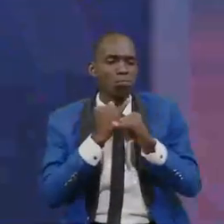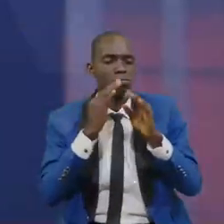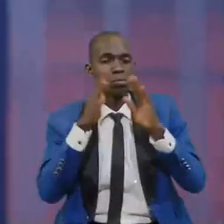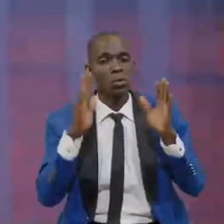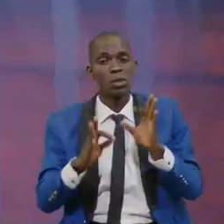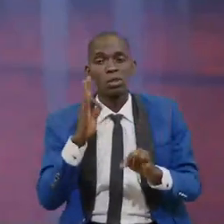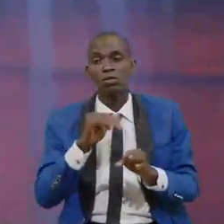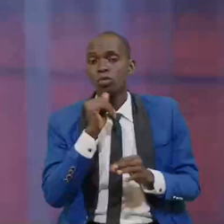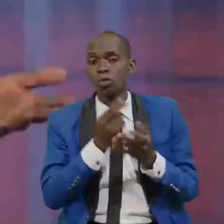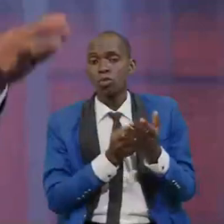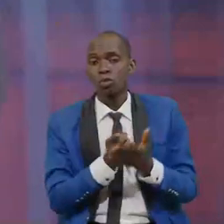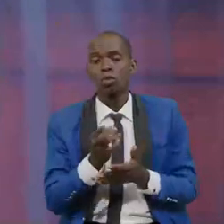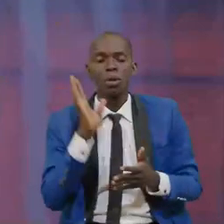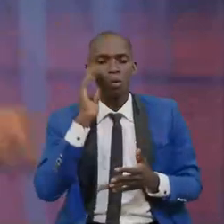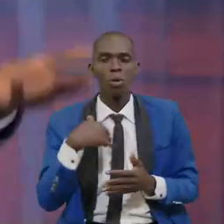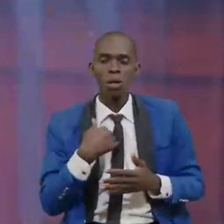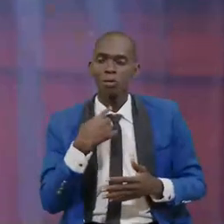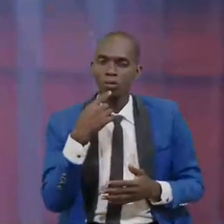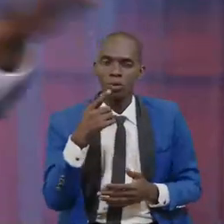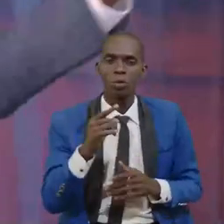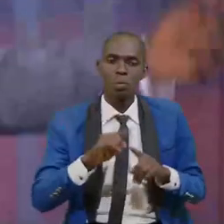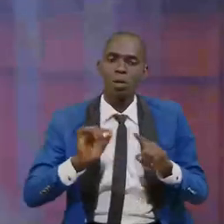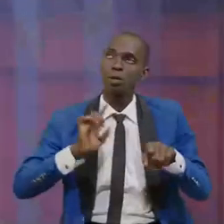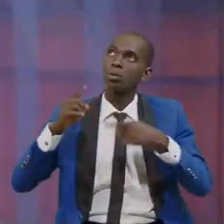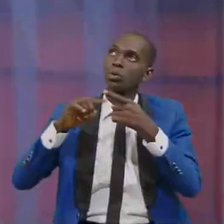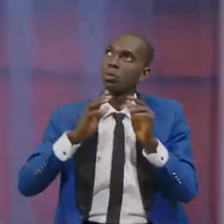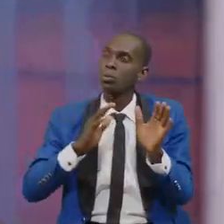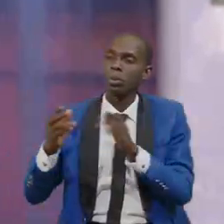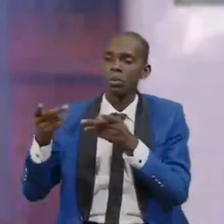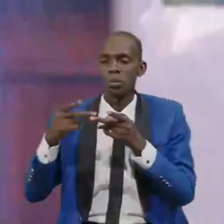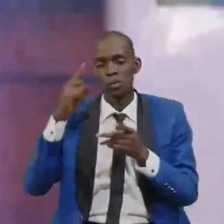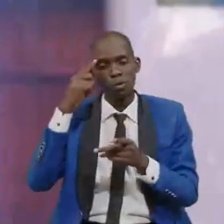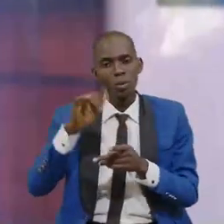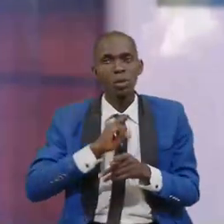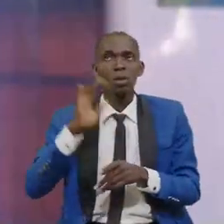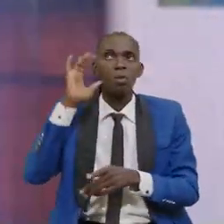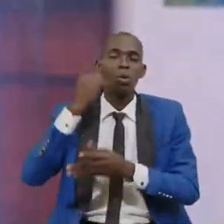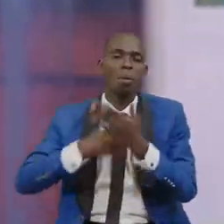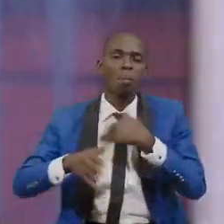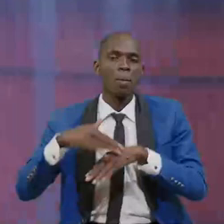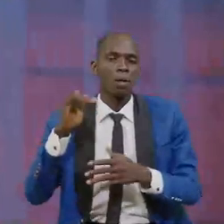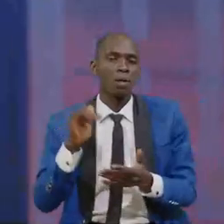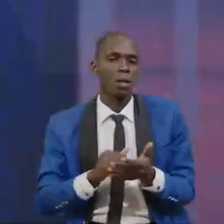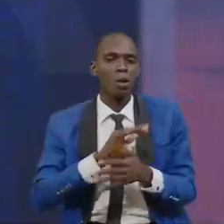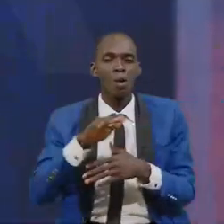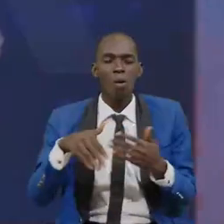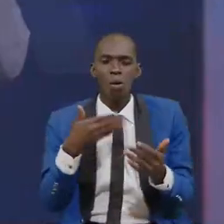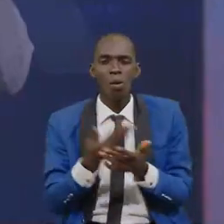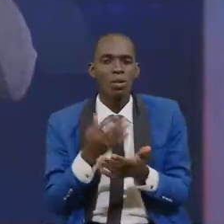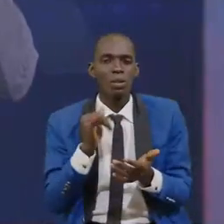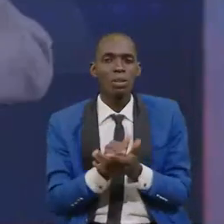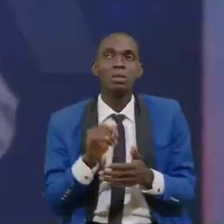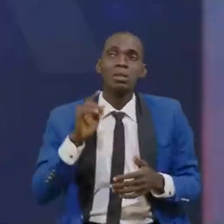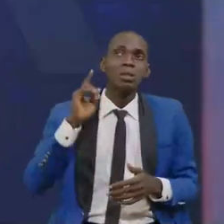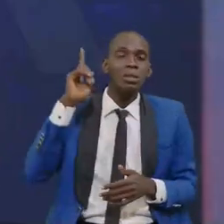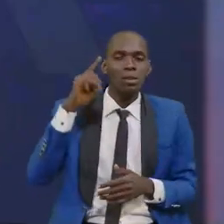lieu. Et si je m'en vais vous préparer une place, je reviendrai. Il revient. Tout ce qu'il a dit, nous